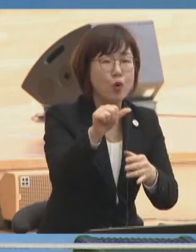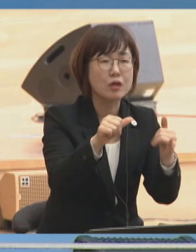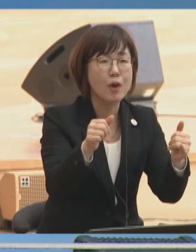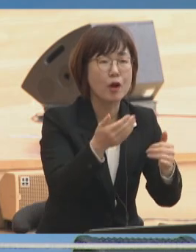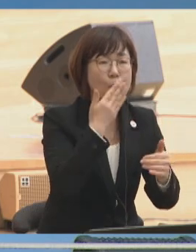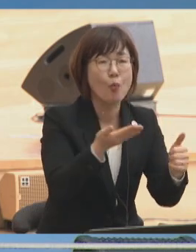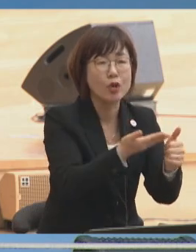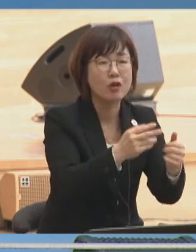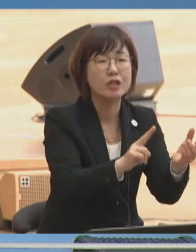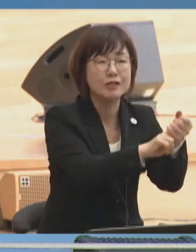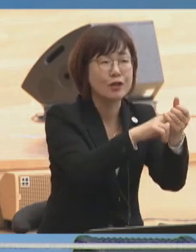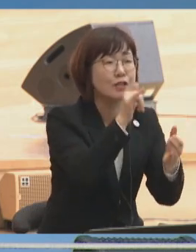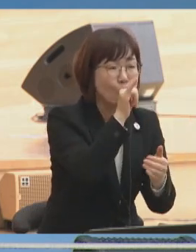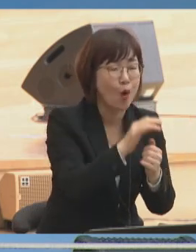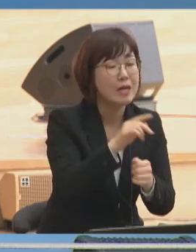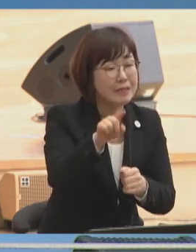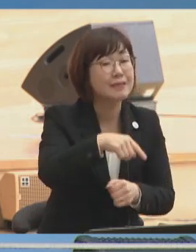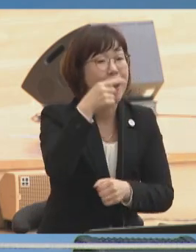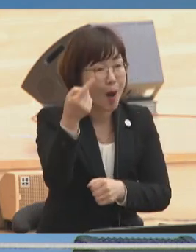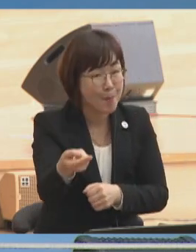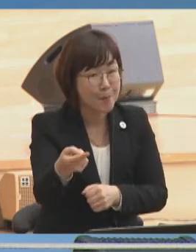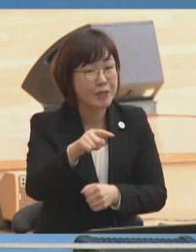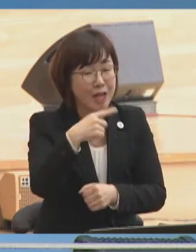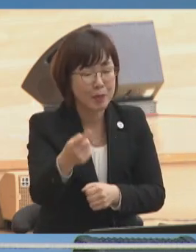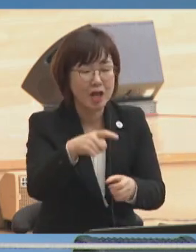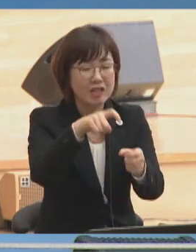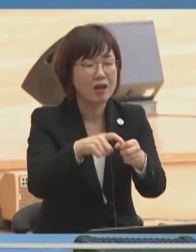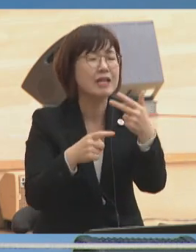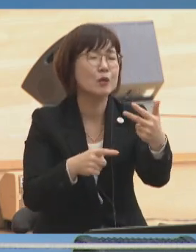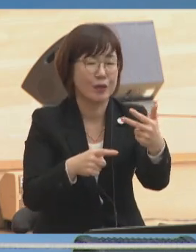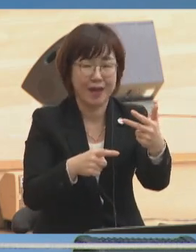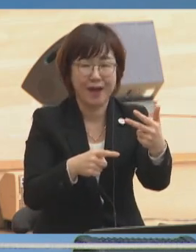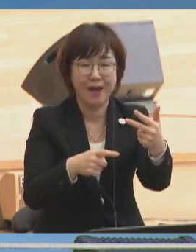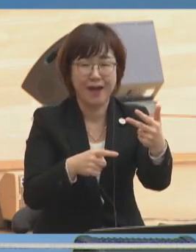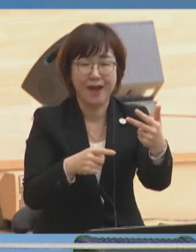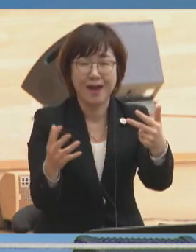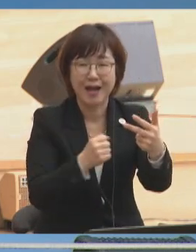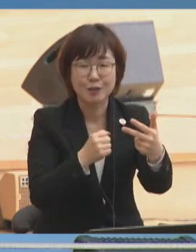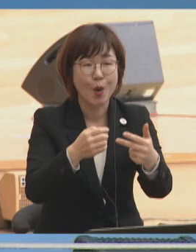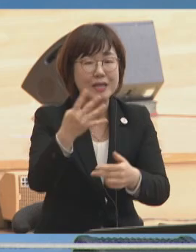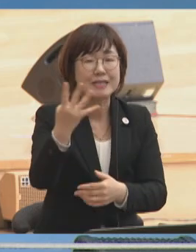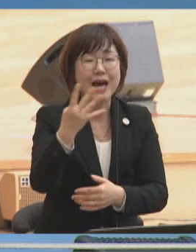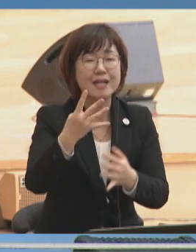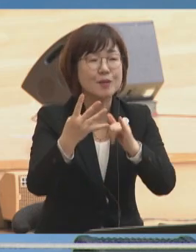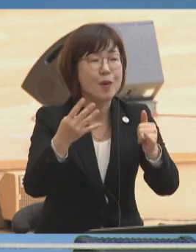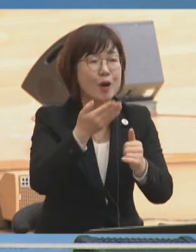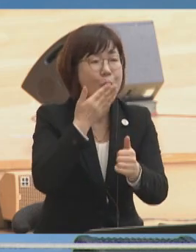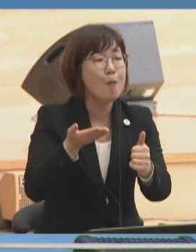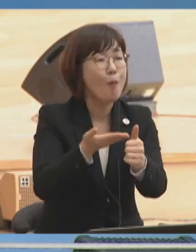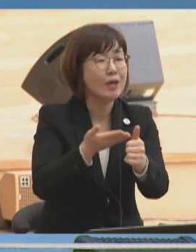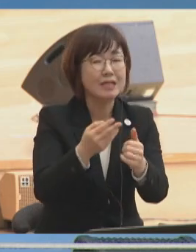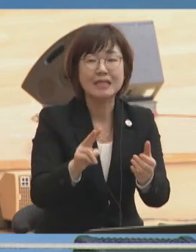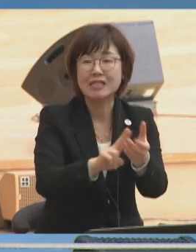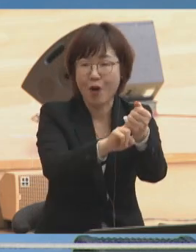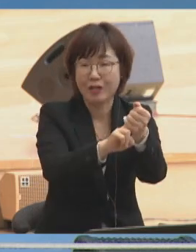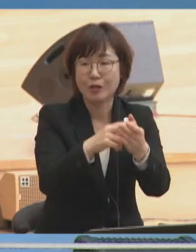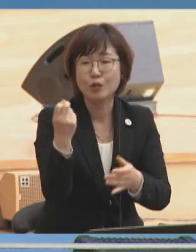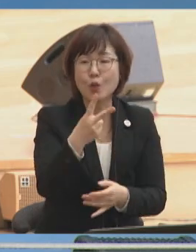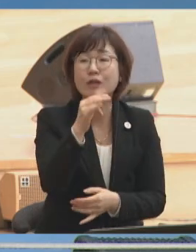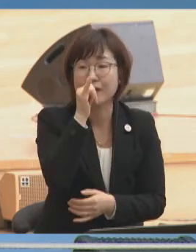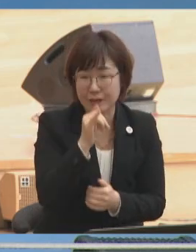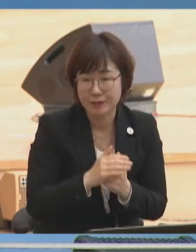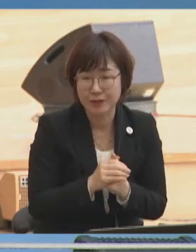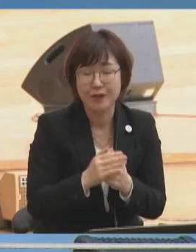그런 기적입니다만은 그 다음에 떡 일곱 개로 4,000명을 먹이시는 기적이 또 한 번 더 일어났거든요.